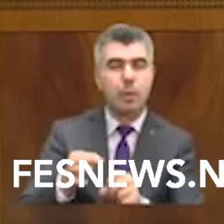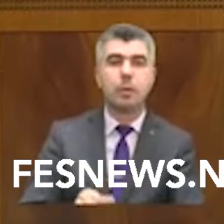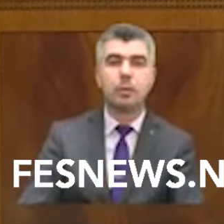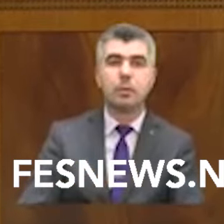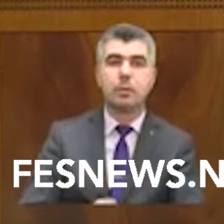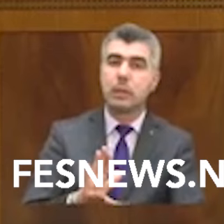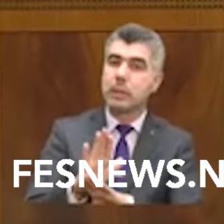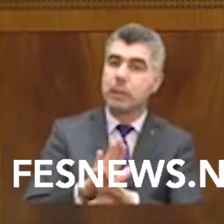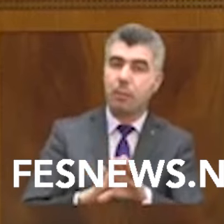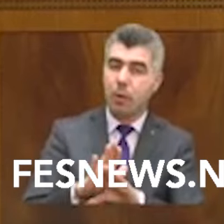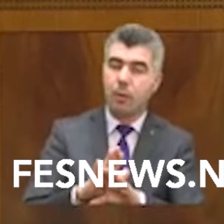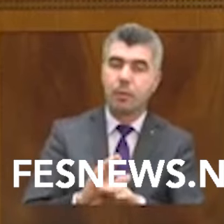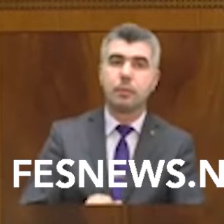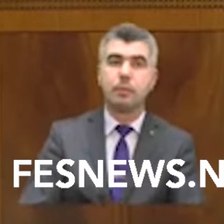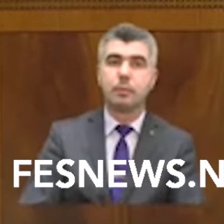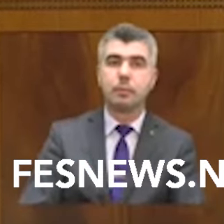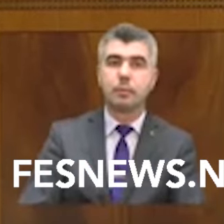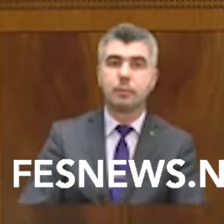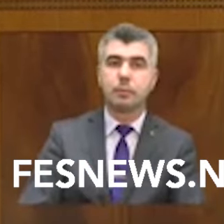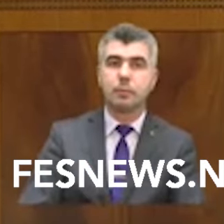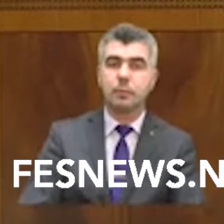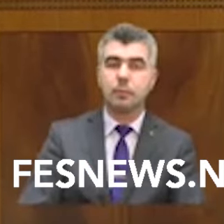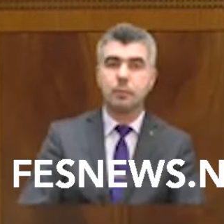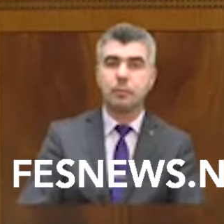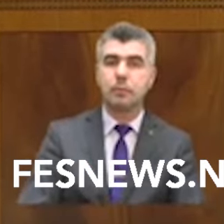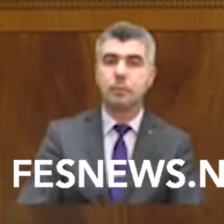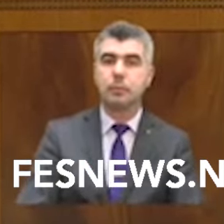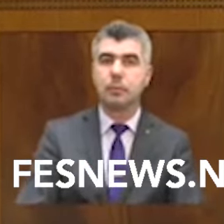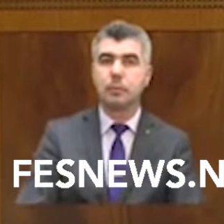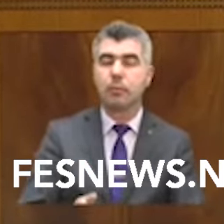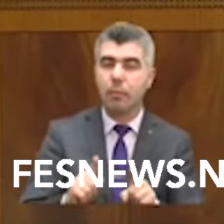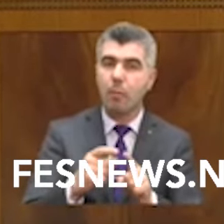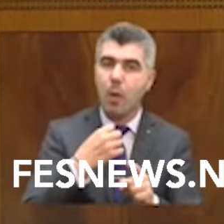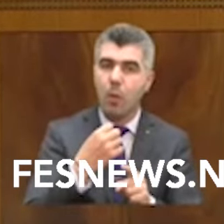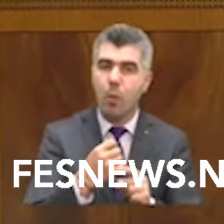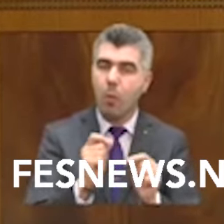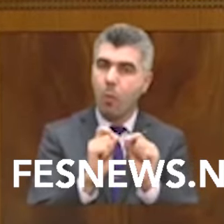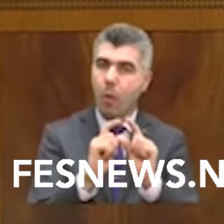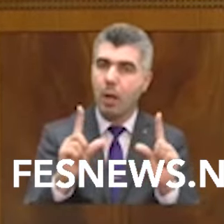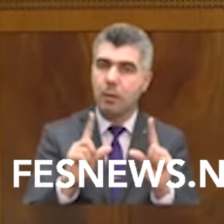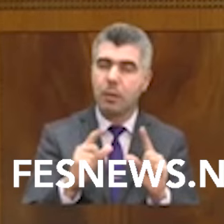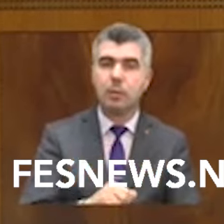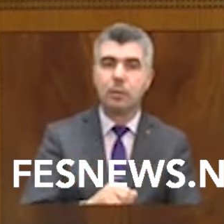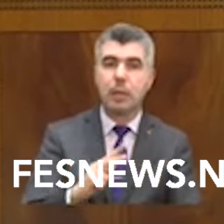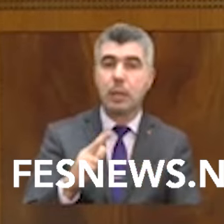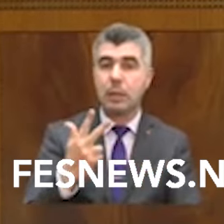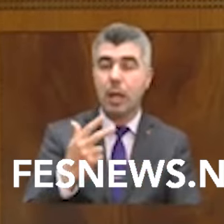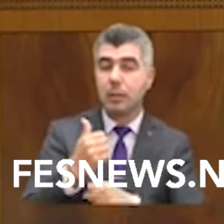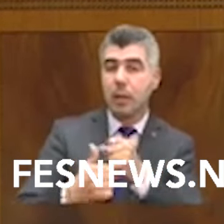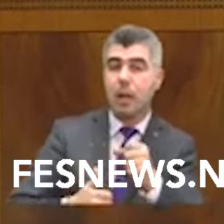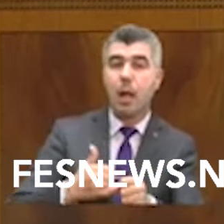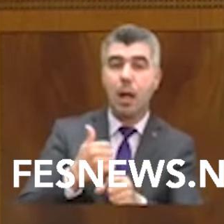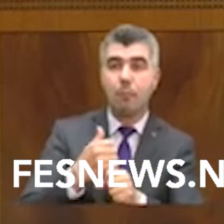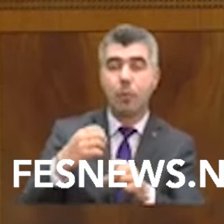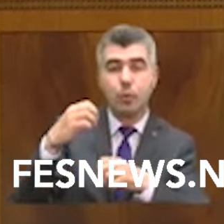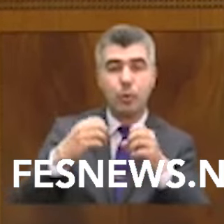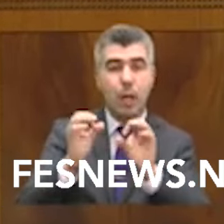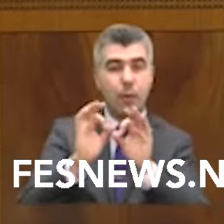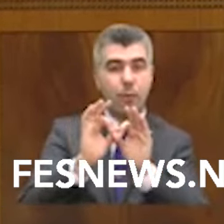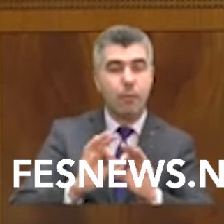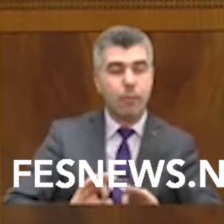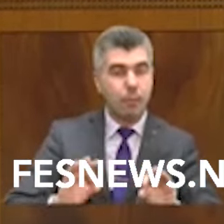سمحوا لي لانه انا زعما كونوا موضوعيين، 3 سنين ديال لاشيش خاس